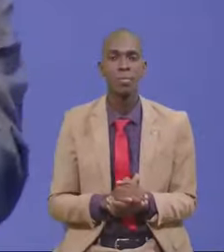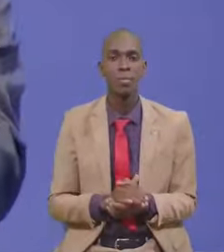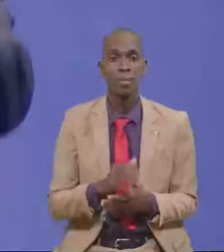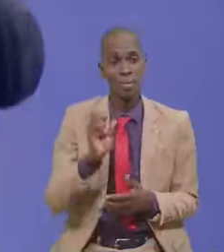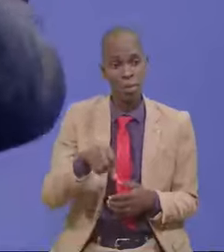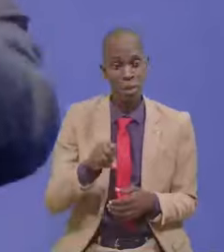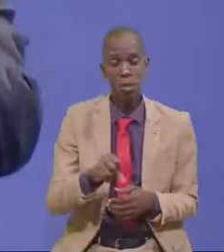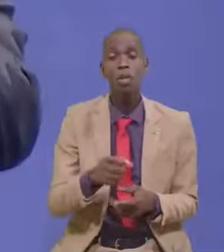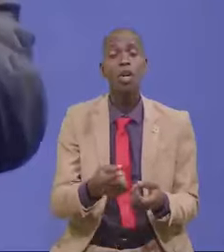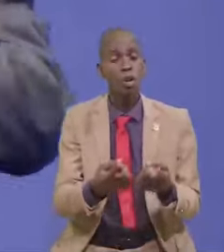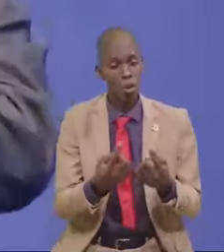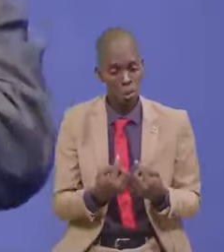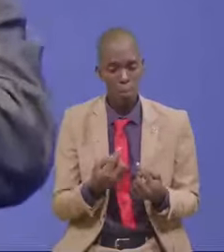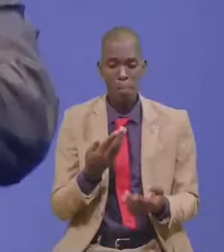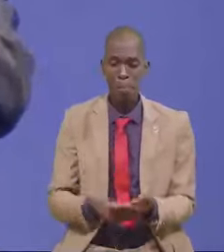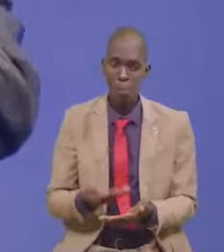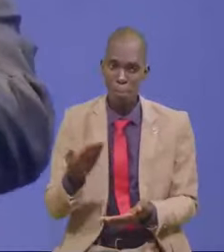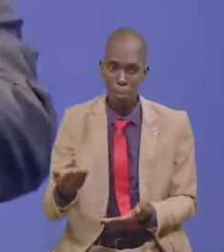Venez acheter.